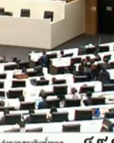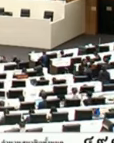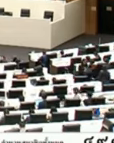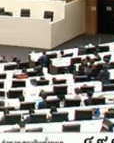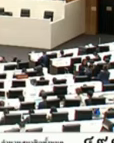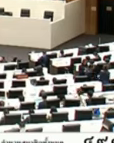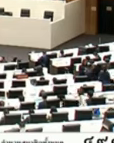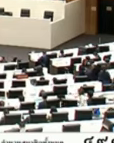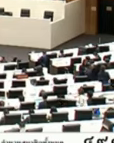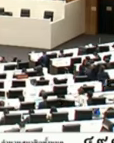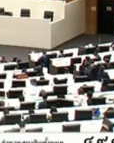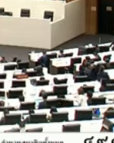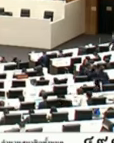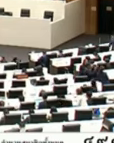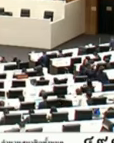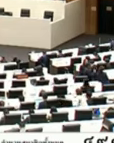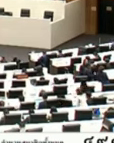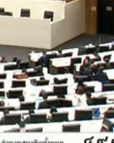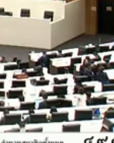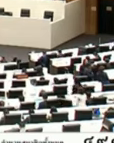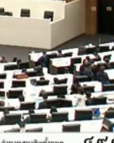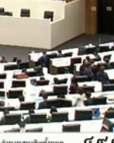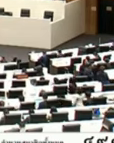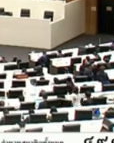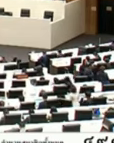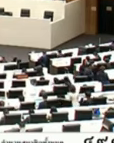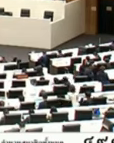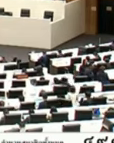ท่านสมาชิกที่เข้ามาครับ